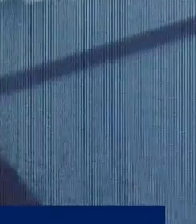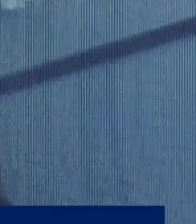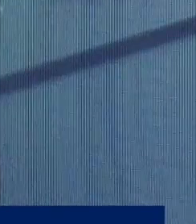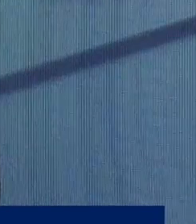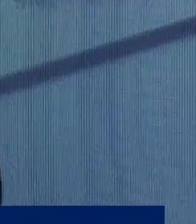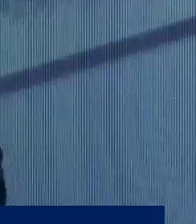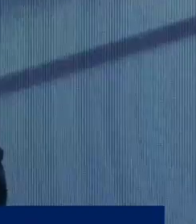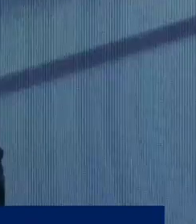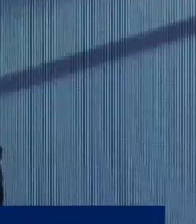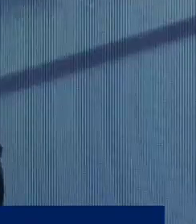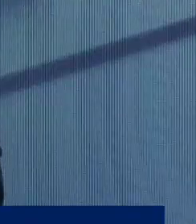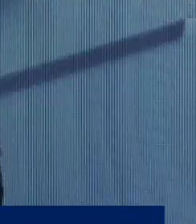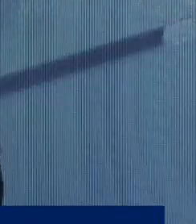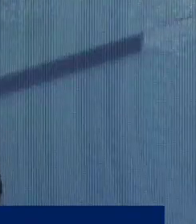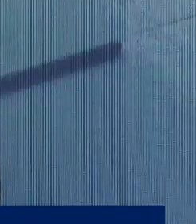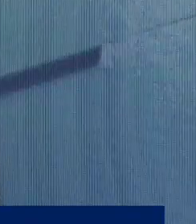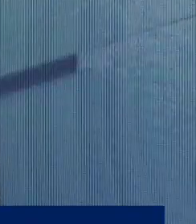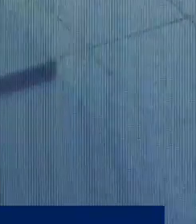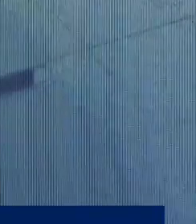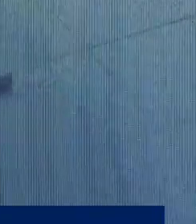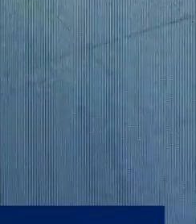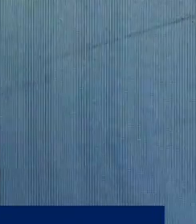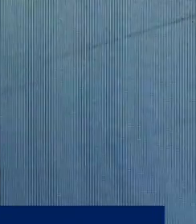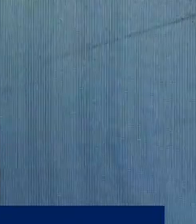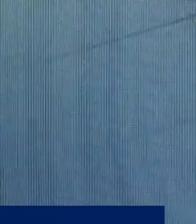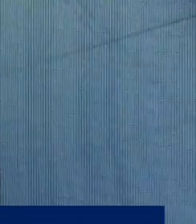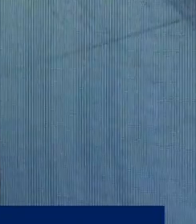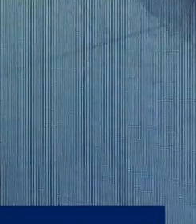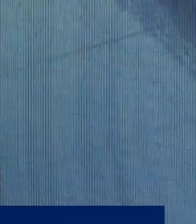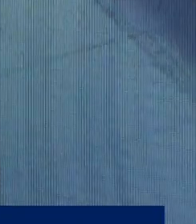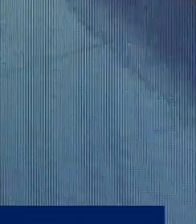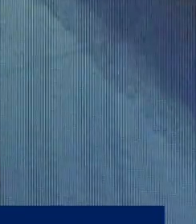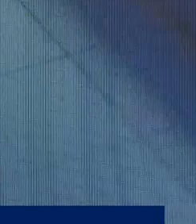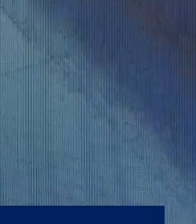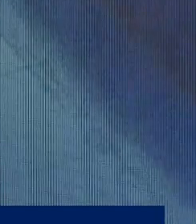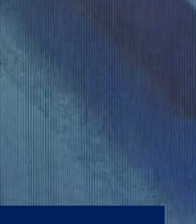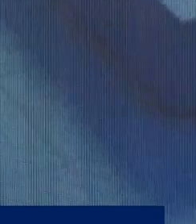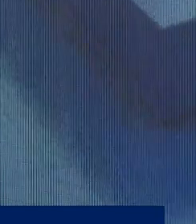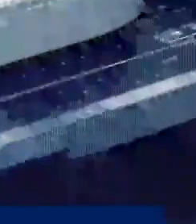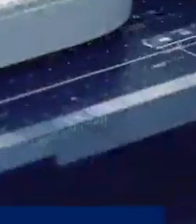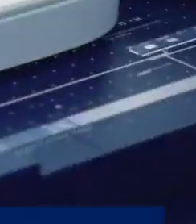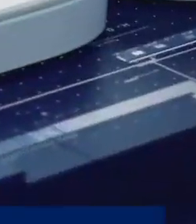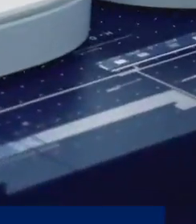оживляется. И все это результат послания президента, которое совсем недавно у нас было озвучено в марте.